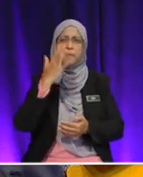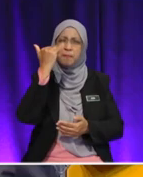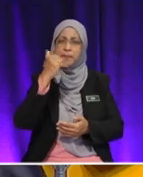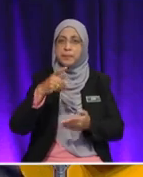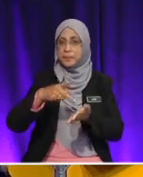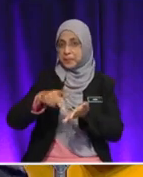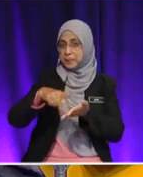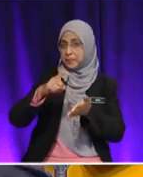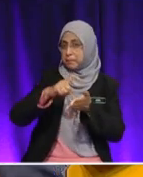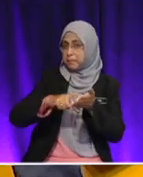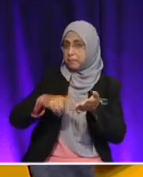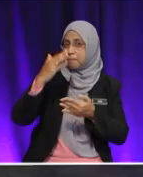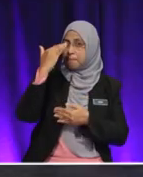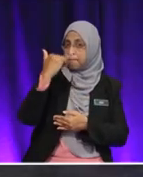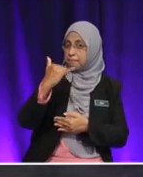kepada negara